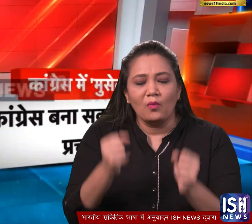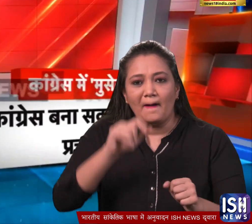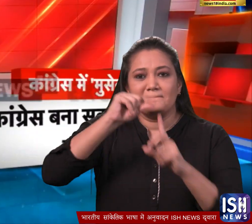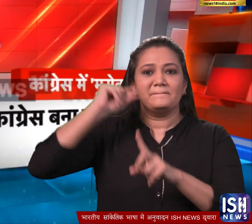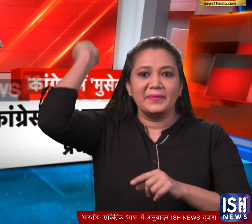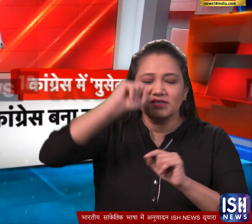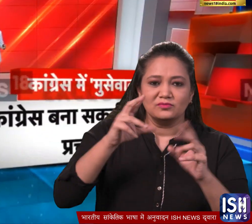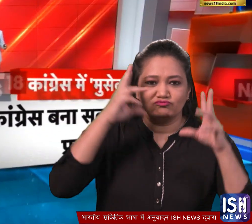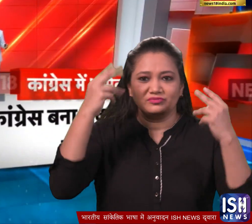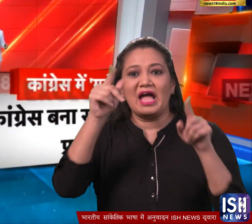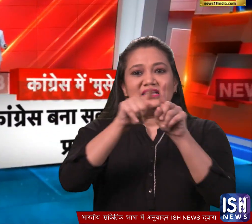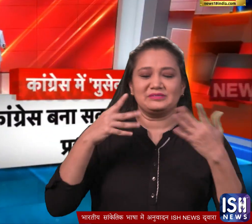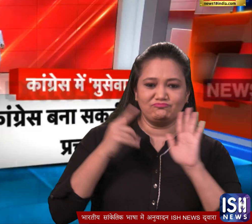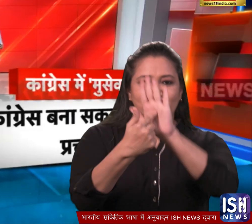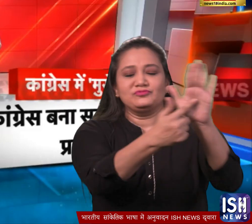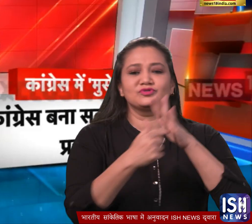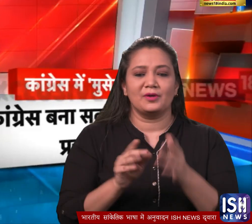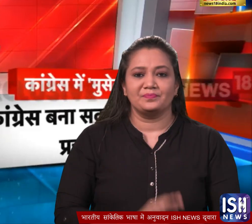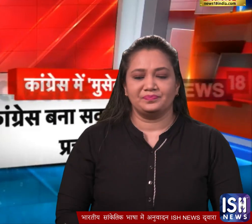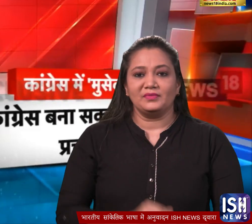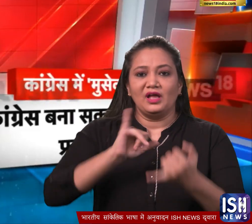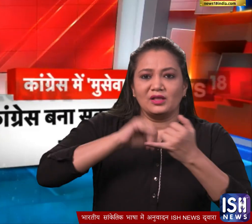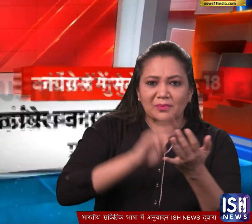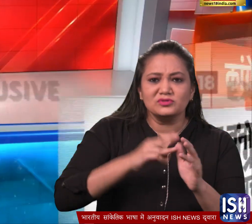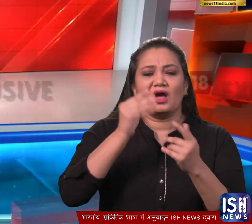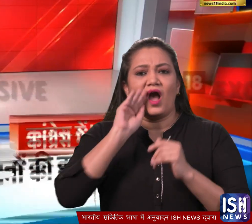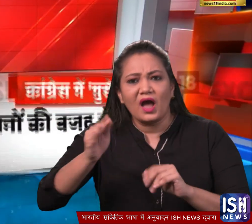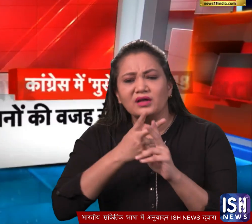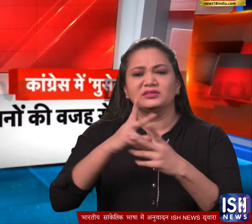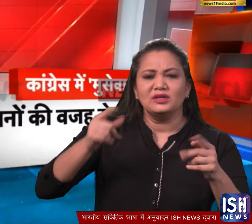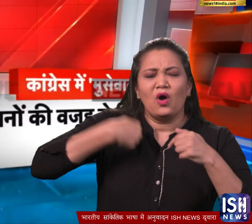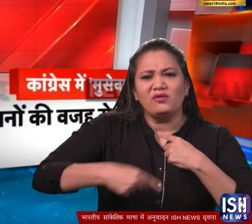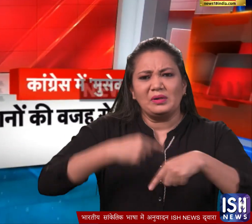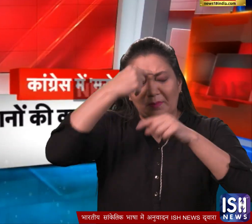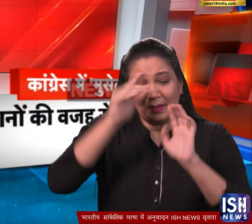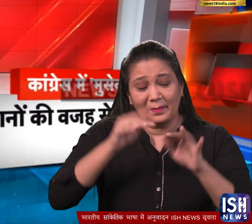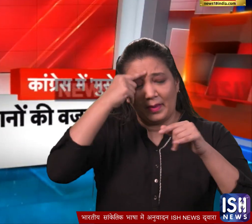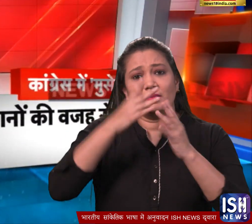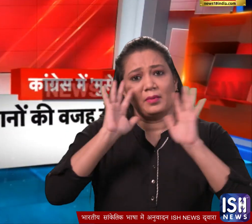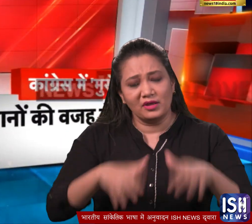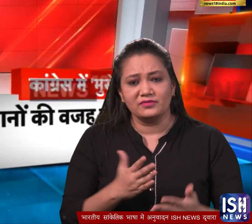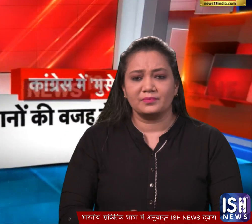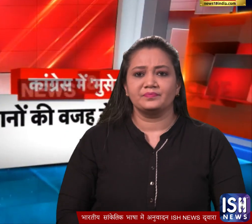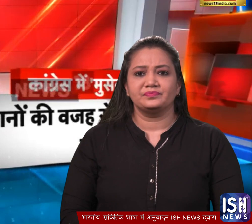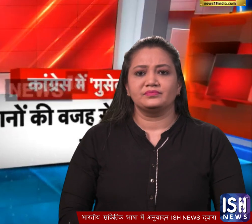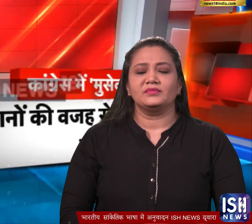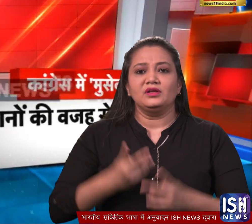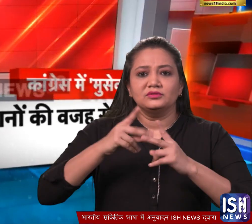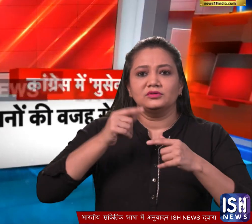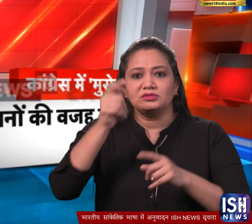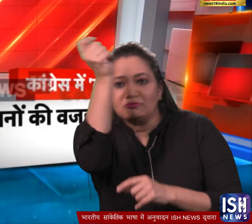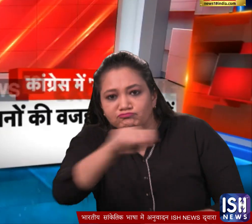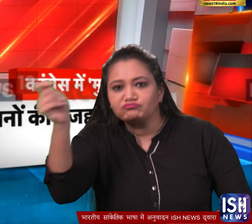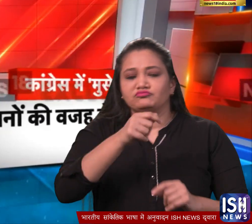कांग्रेस उन्हें पंजाब में अपना स्टार प्रचारक बना सकती है। मूसेवाला अपने कई गानों की वजह से विवादों में रहे, क्योंकि उनमें हथियारों